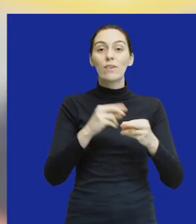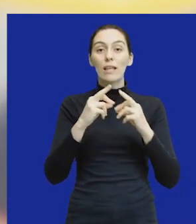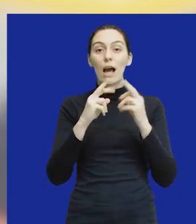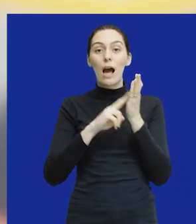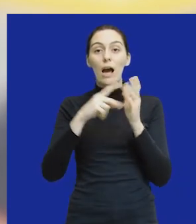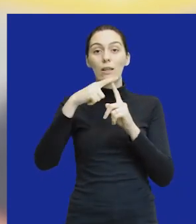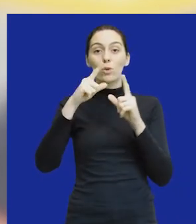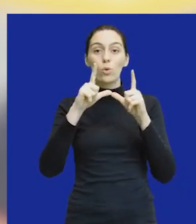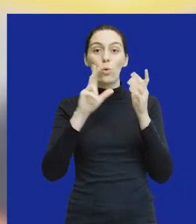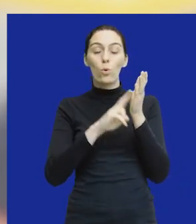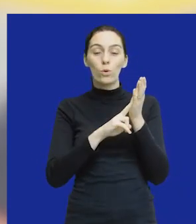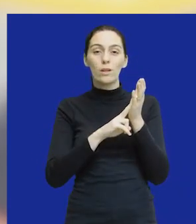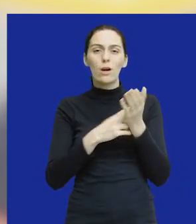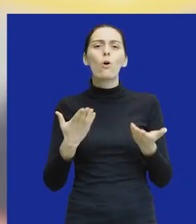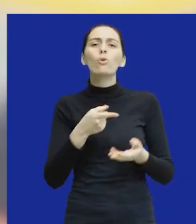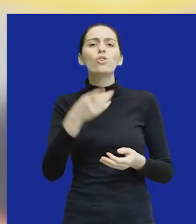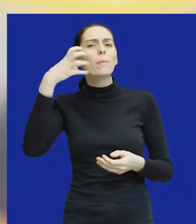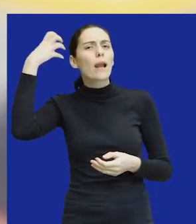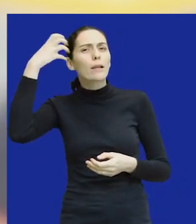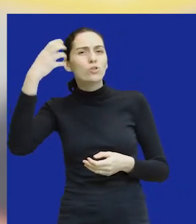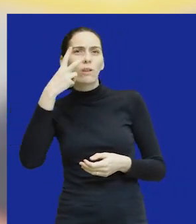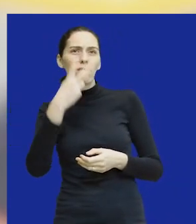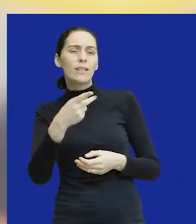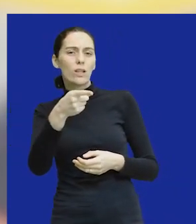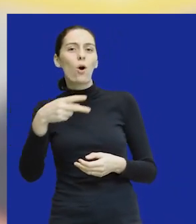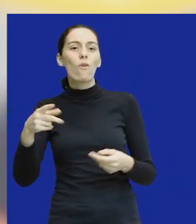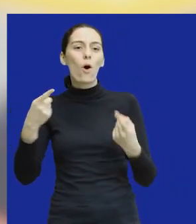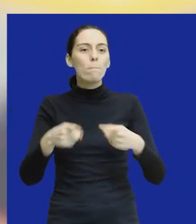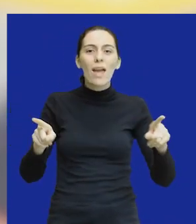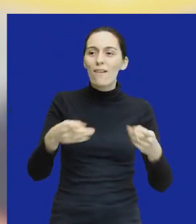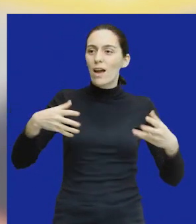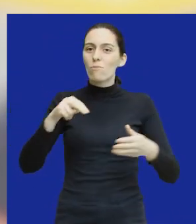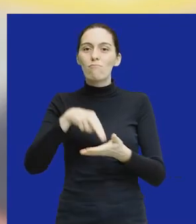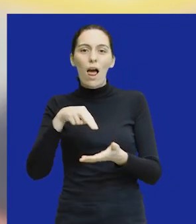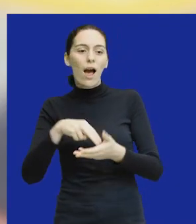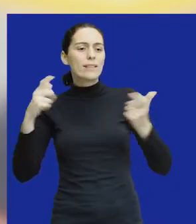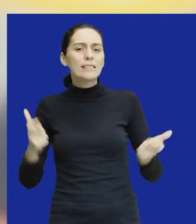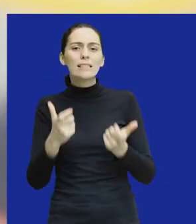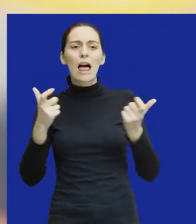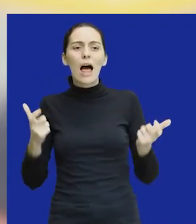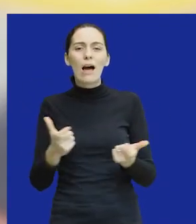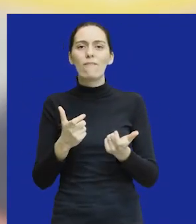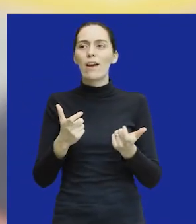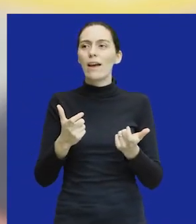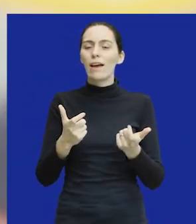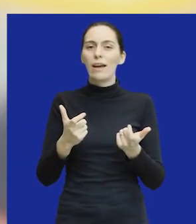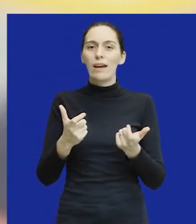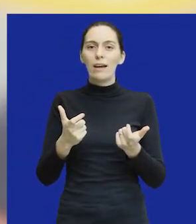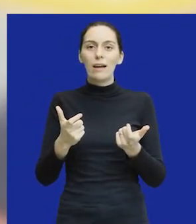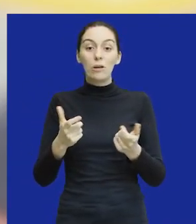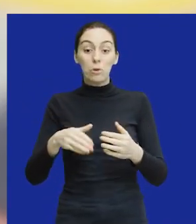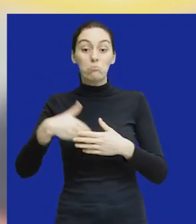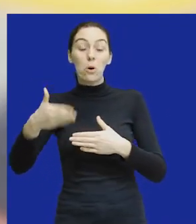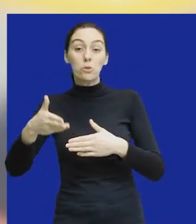O čem razmišljate kad vidite tu raspjevanu mladost, tamo slave gospodina, sveta misa, pa onda još poslije toga ostaju